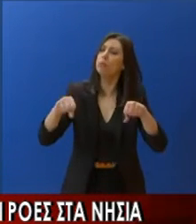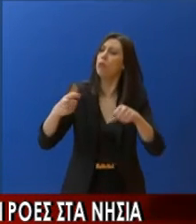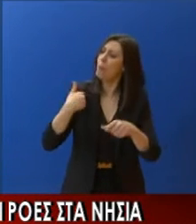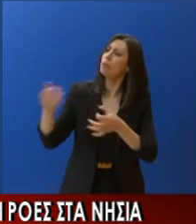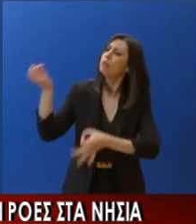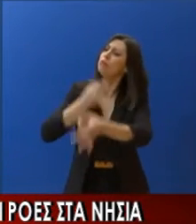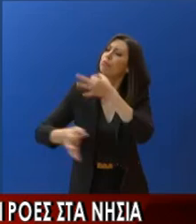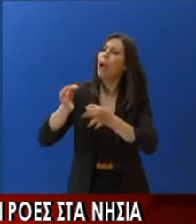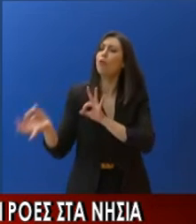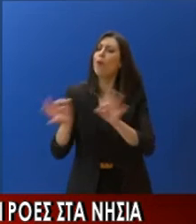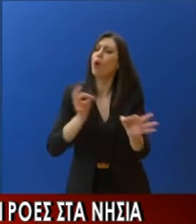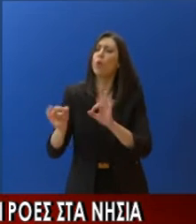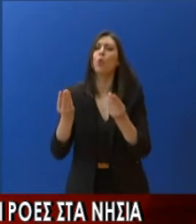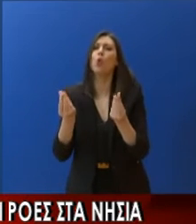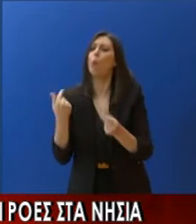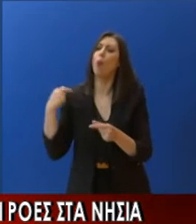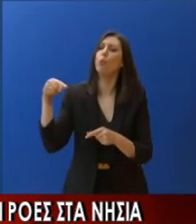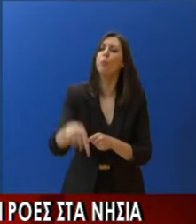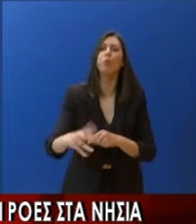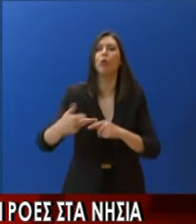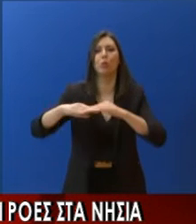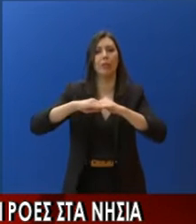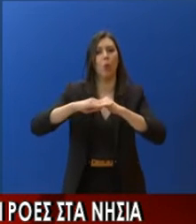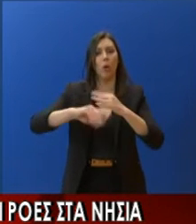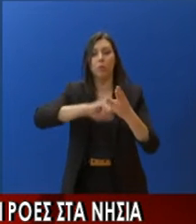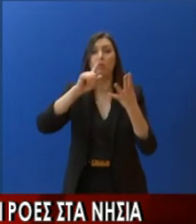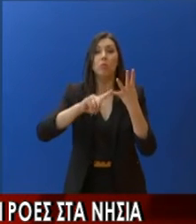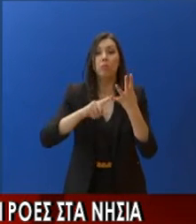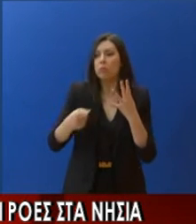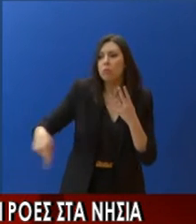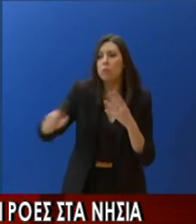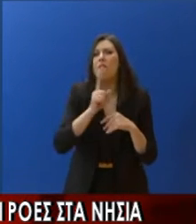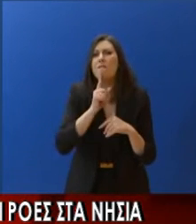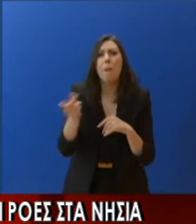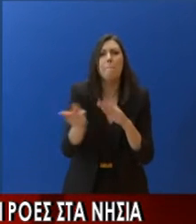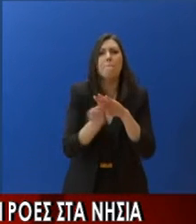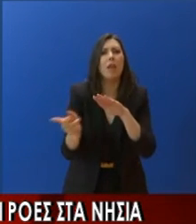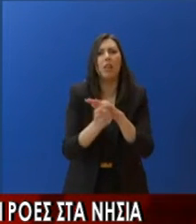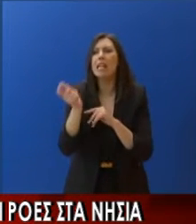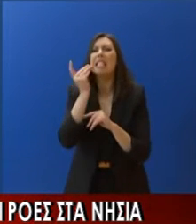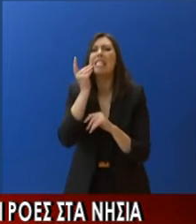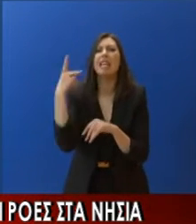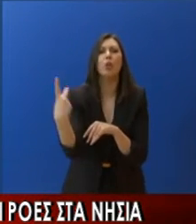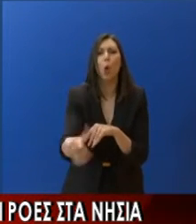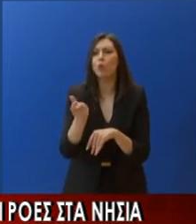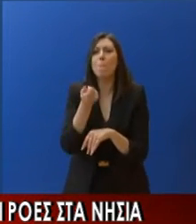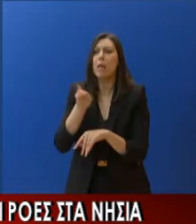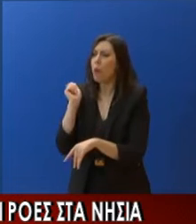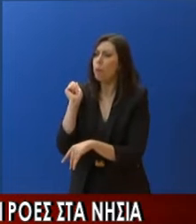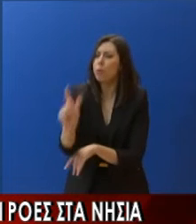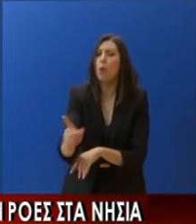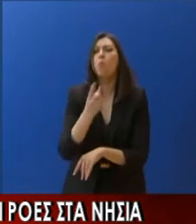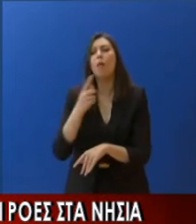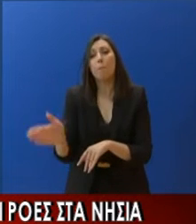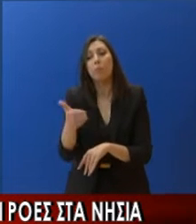αρχές. Τα μηνύματα που πήραν στα κινητά τους οι μετανάστες για δήθεν ανοιχτά σύνορα. Η δημοσιοποίηση από την